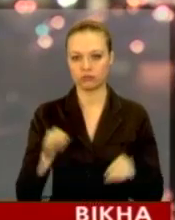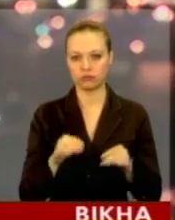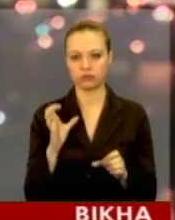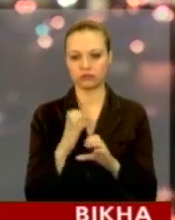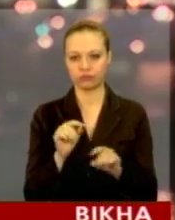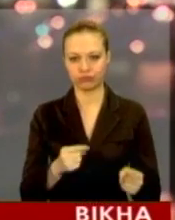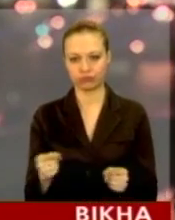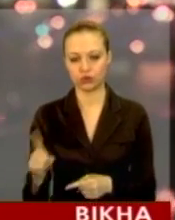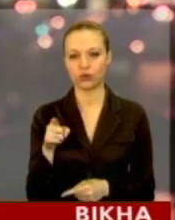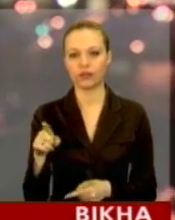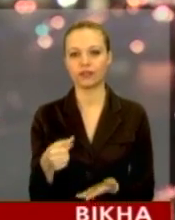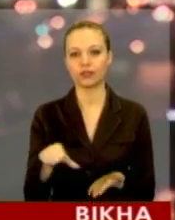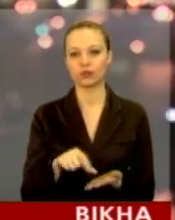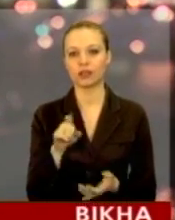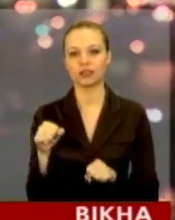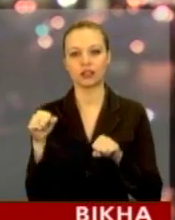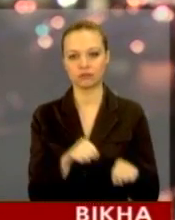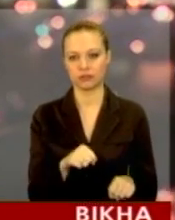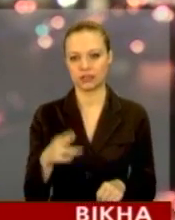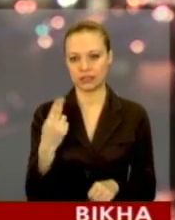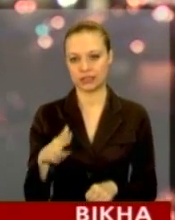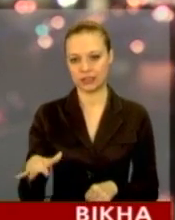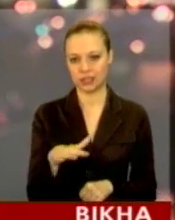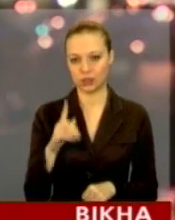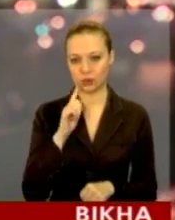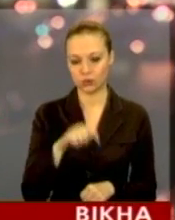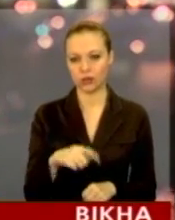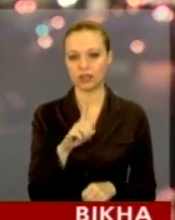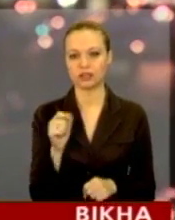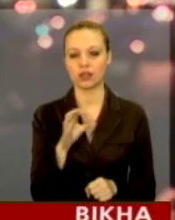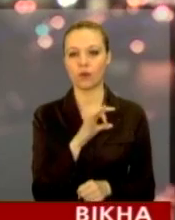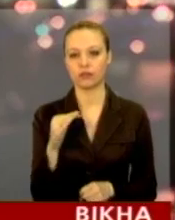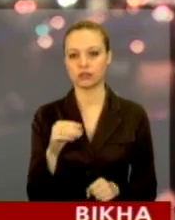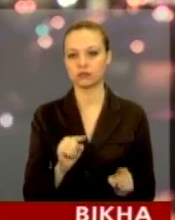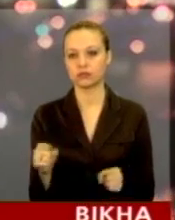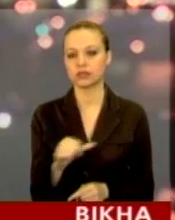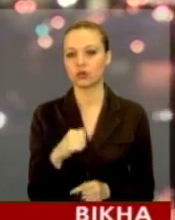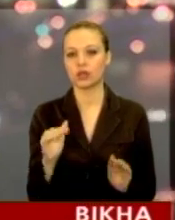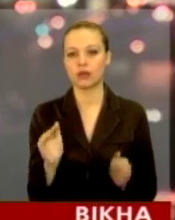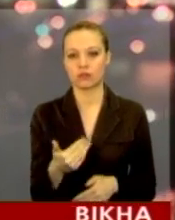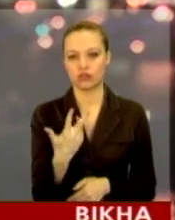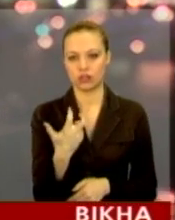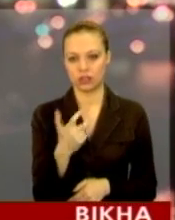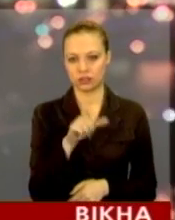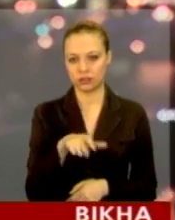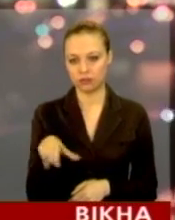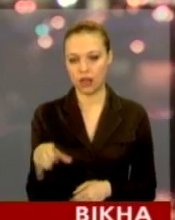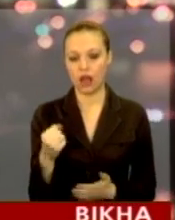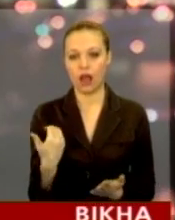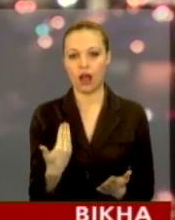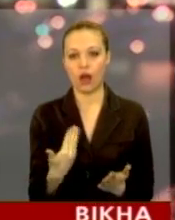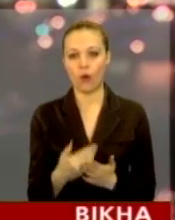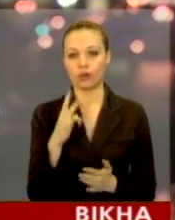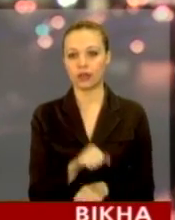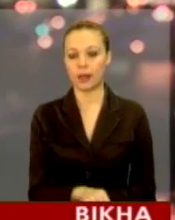автозаки за те, що вони виступали за захист цілісності України. За офіційними повідомленнями затримано щонайменше 300 людей. А от